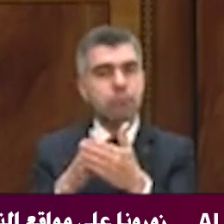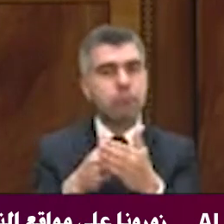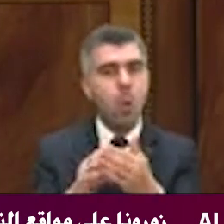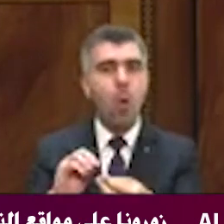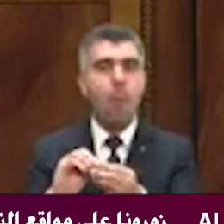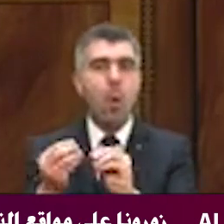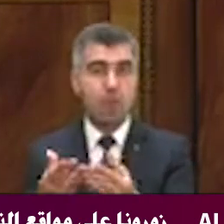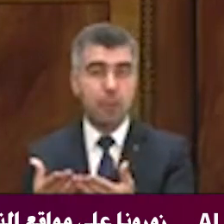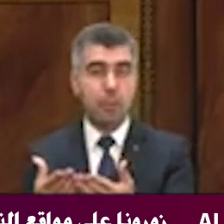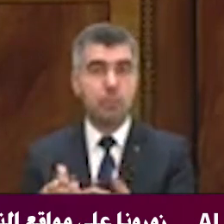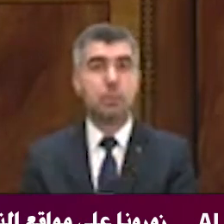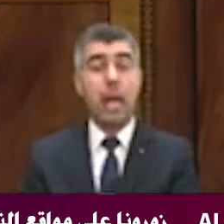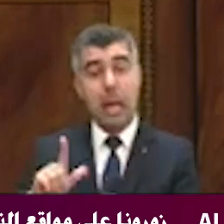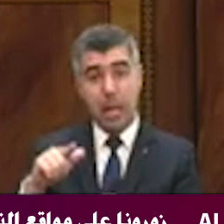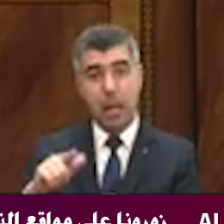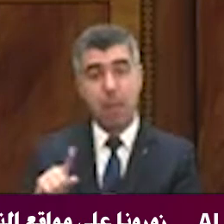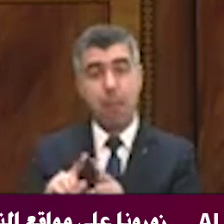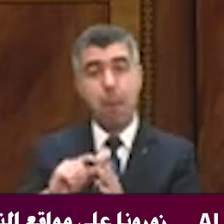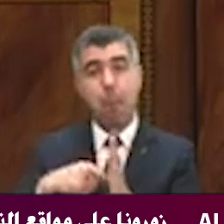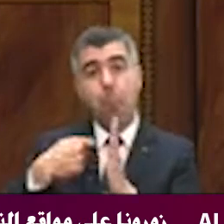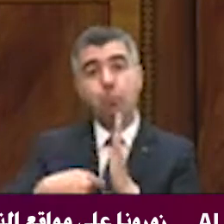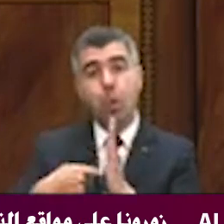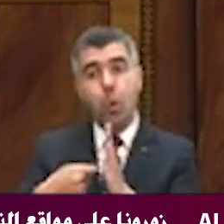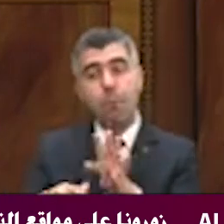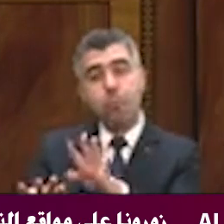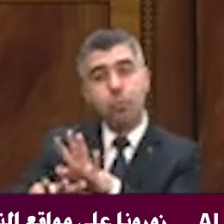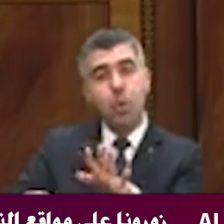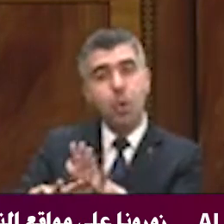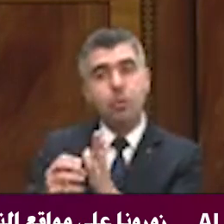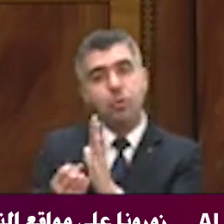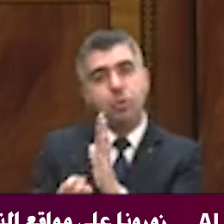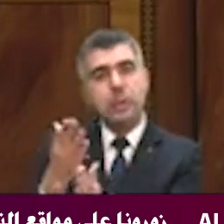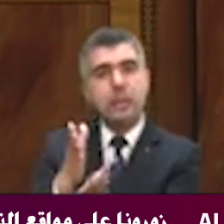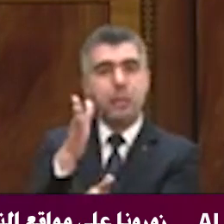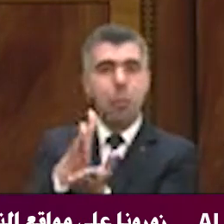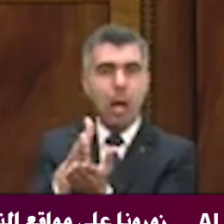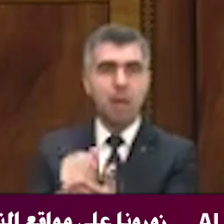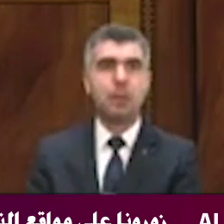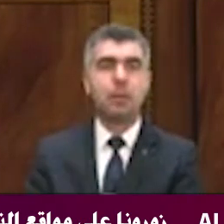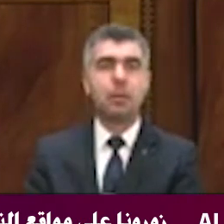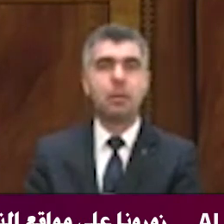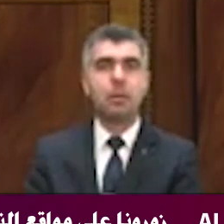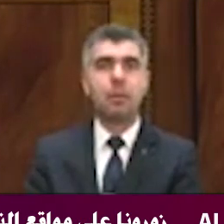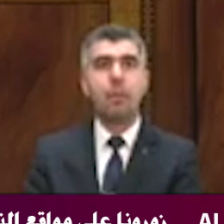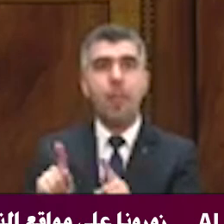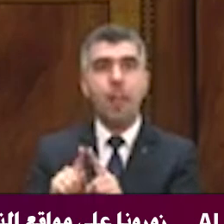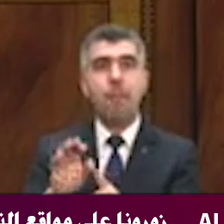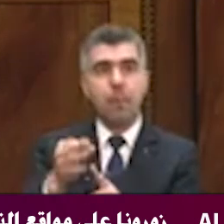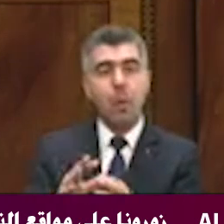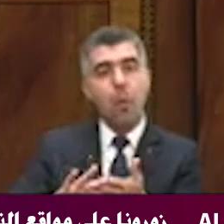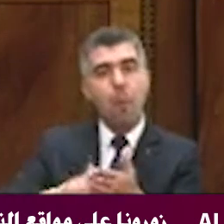علينا. هناك حاجة إلى مشروع مجتمعي حداثي ديمقراطي لتأسيس دولة